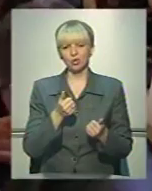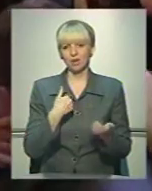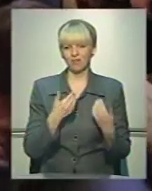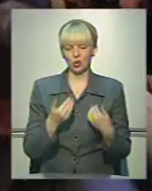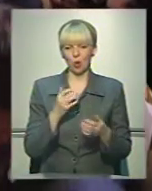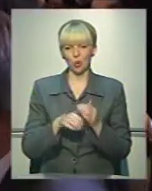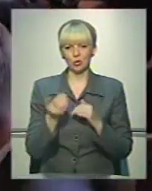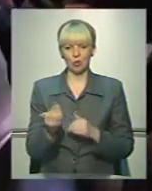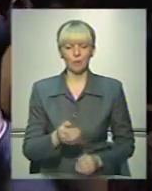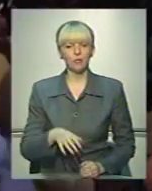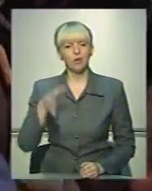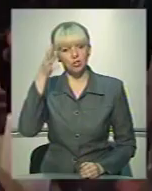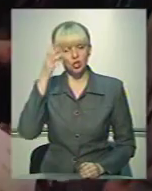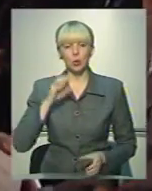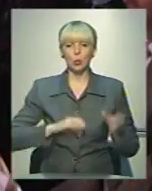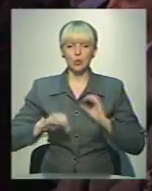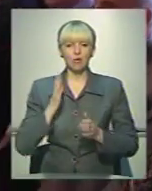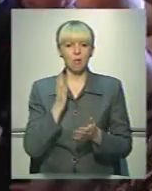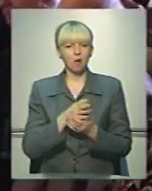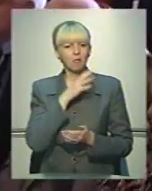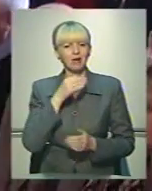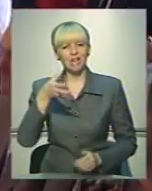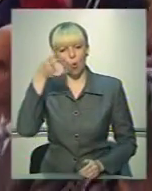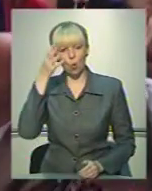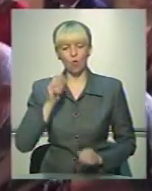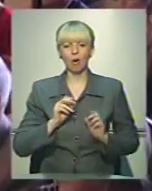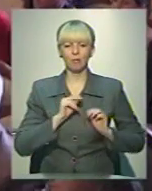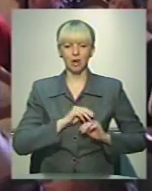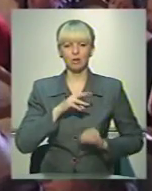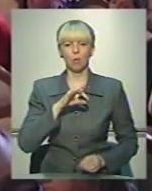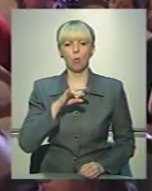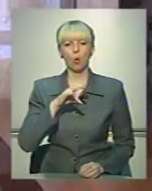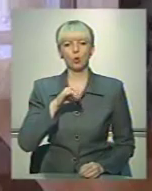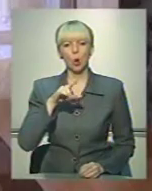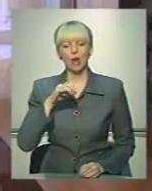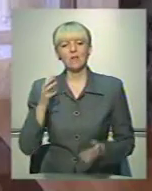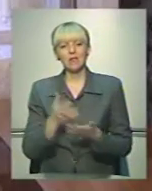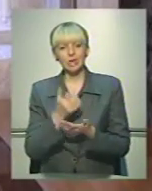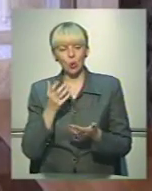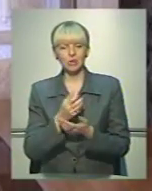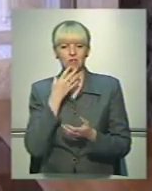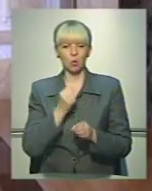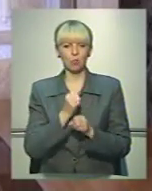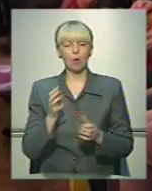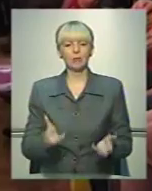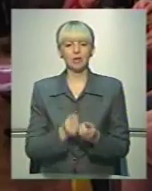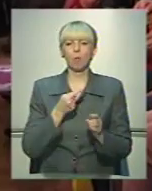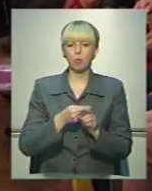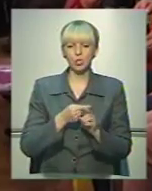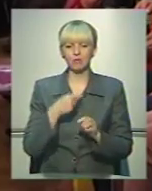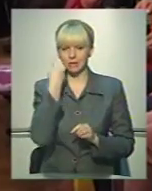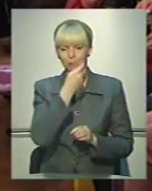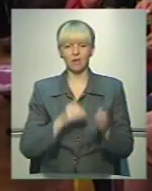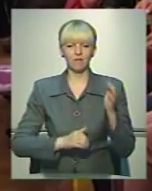нього. Вчені університету мають чимало наукових праць, монографій, винаходів. Своєю роботою підтримують позитивний